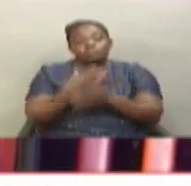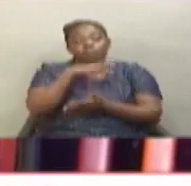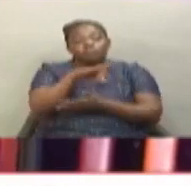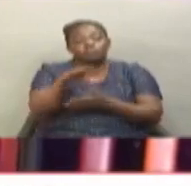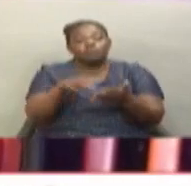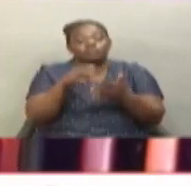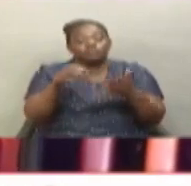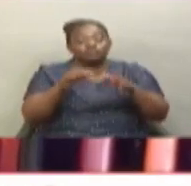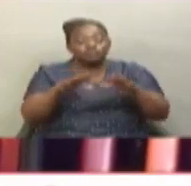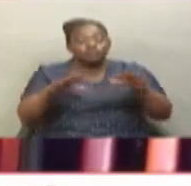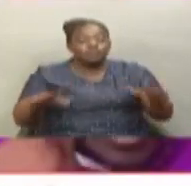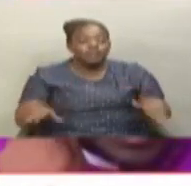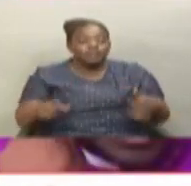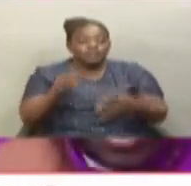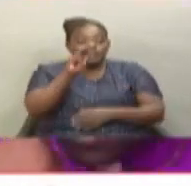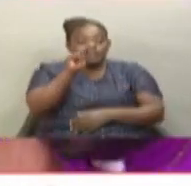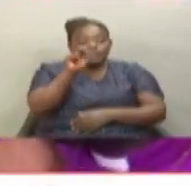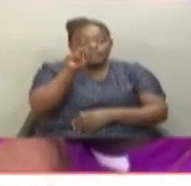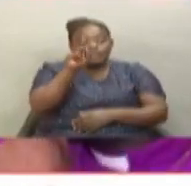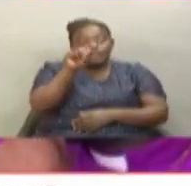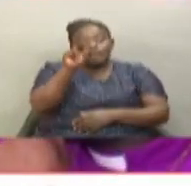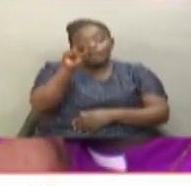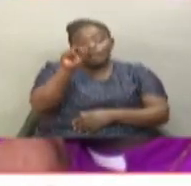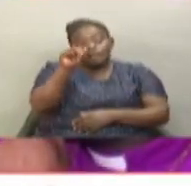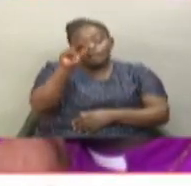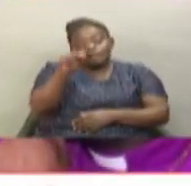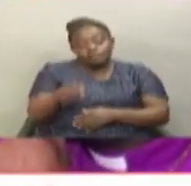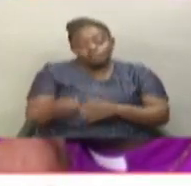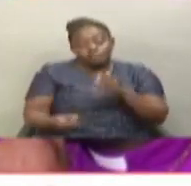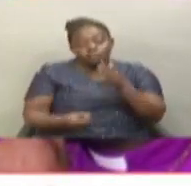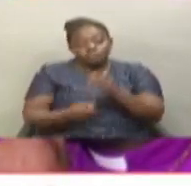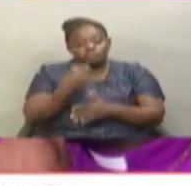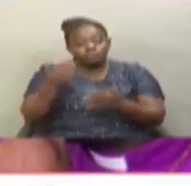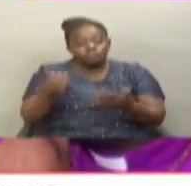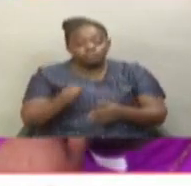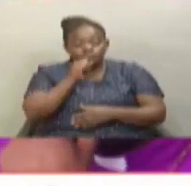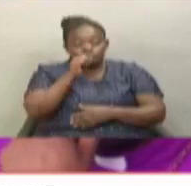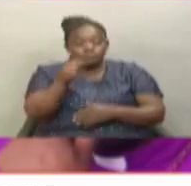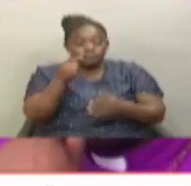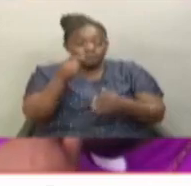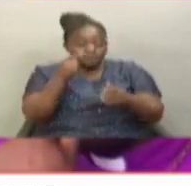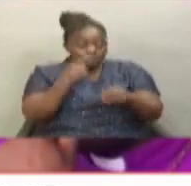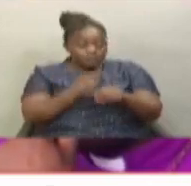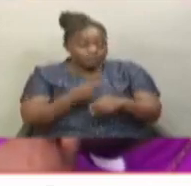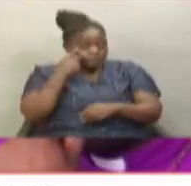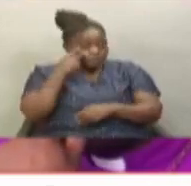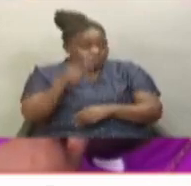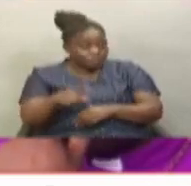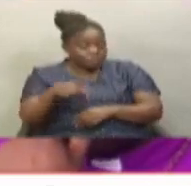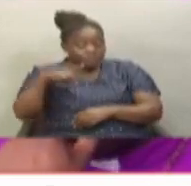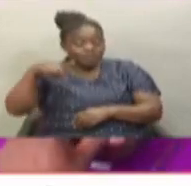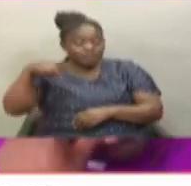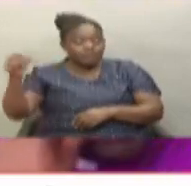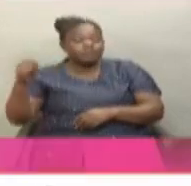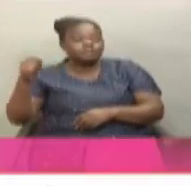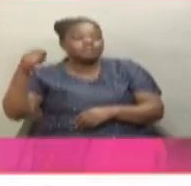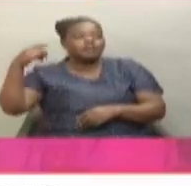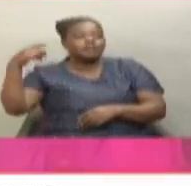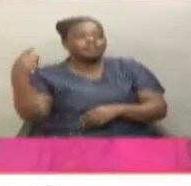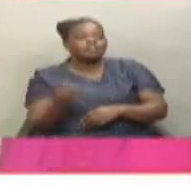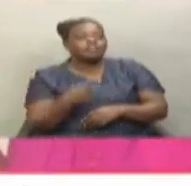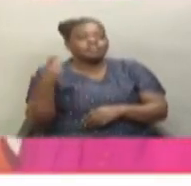eziza zirabikira mu mawulire. Kubanga we nokulaba ne ngamba omulabirizi wange nga agenze mu migo